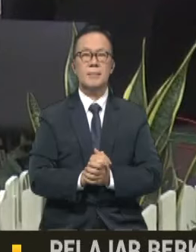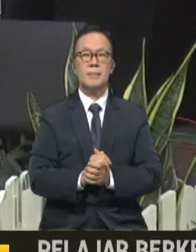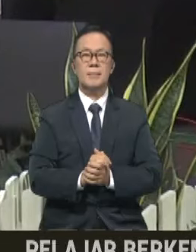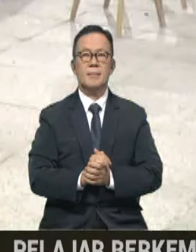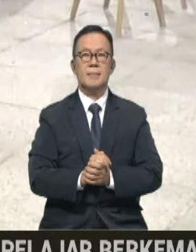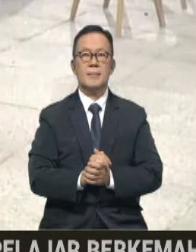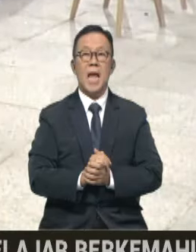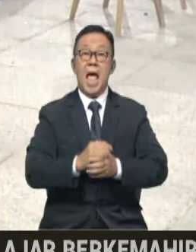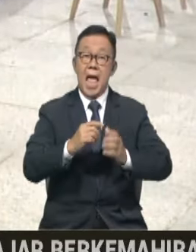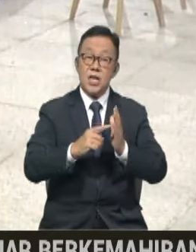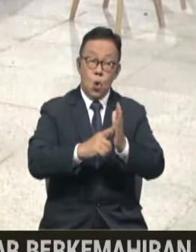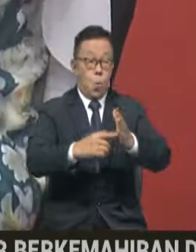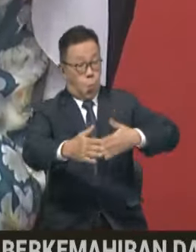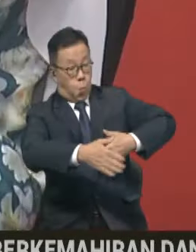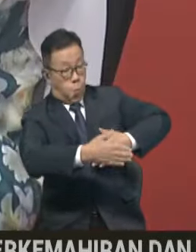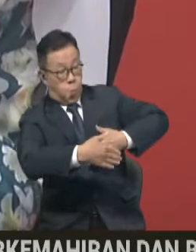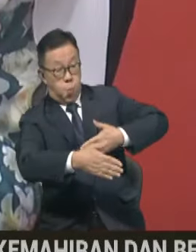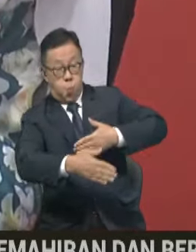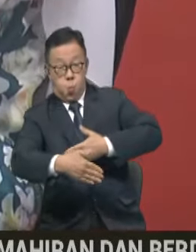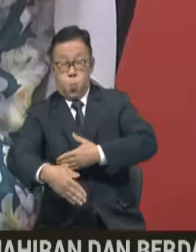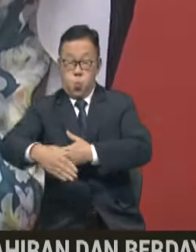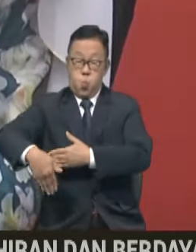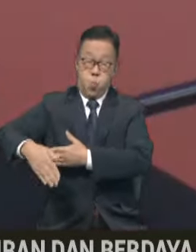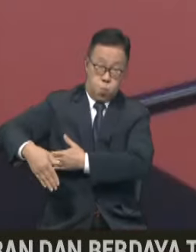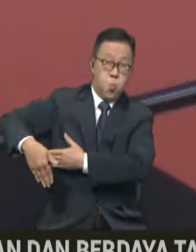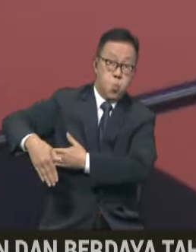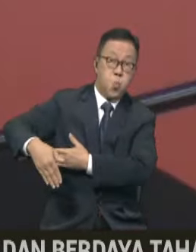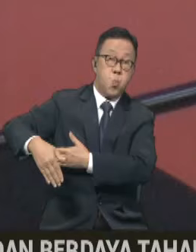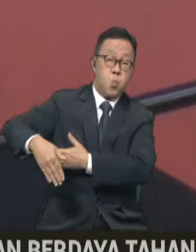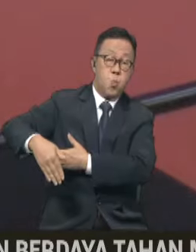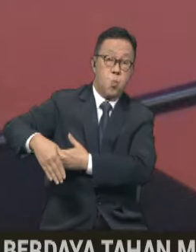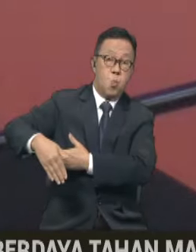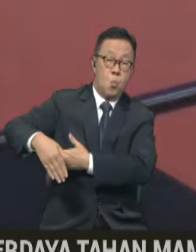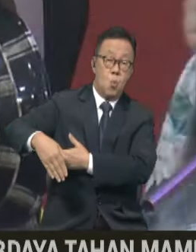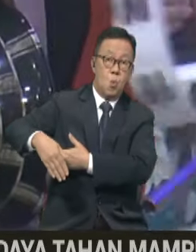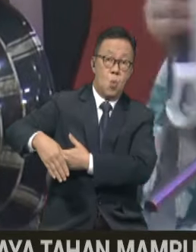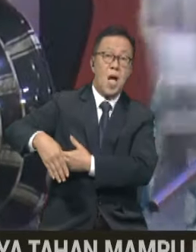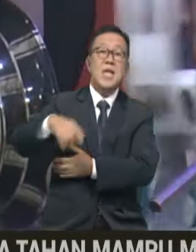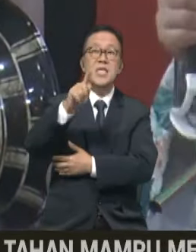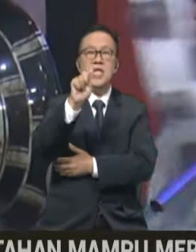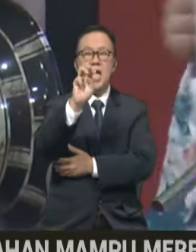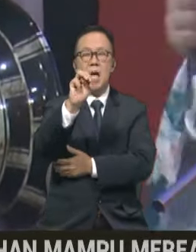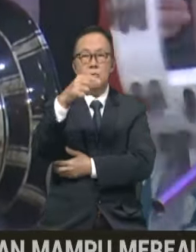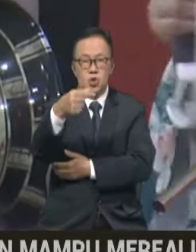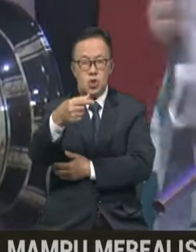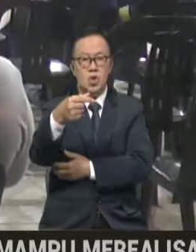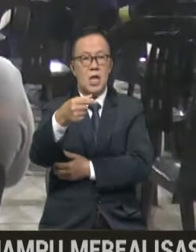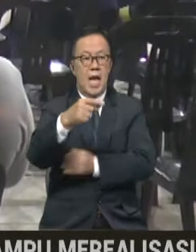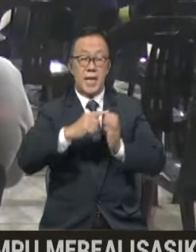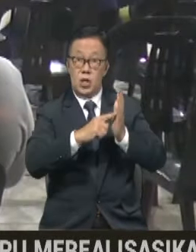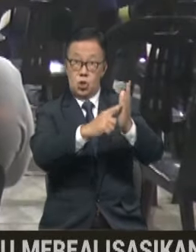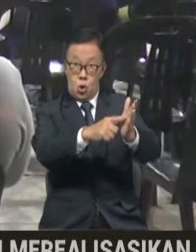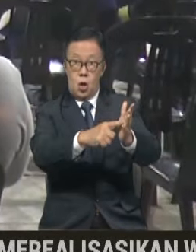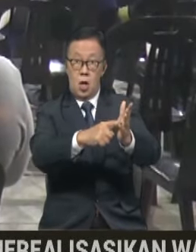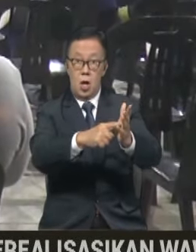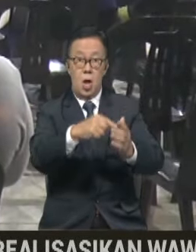Sementara itu, persembahan Gema Tausyeh memeriahkan pentas perayaan Dermaga Pekan Bangar Temburong. Persembahan anjuran